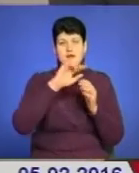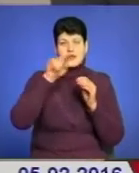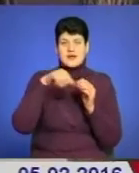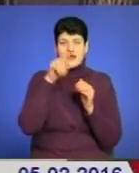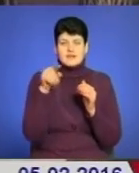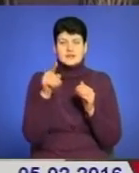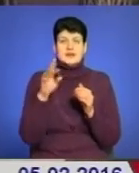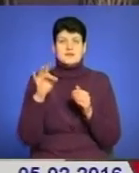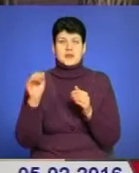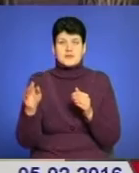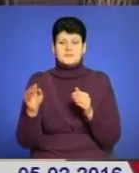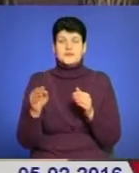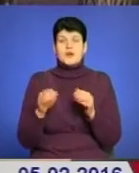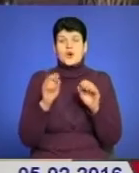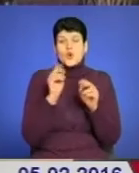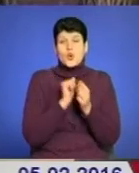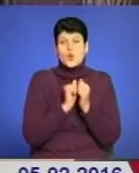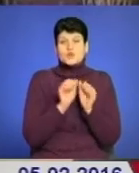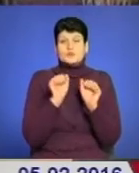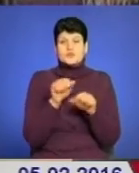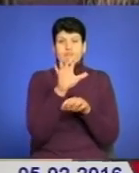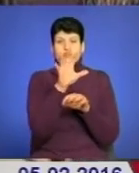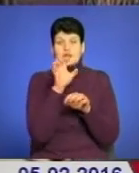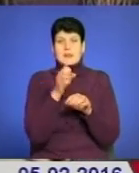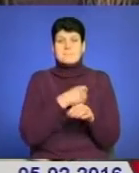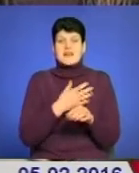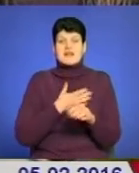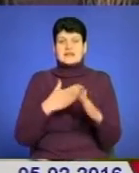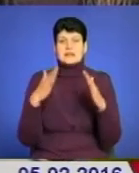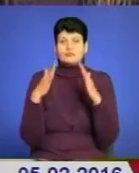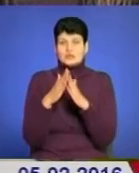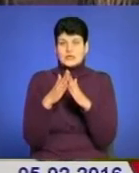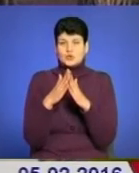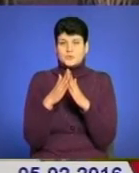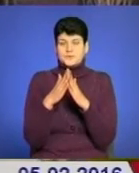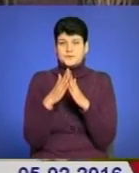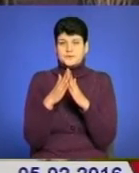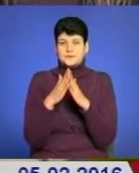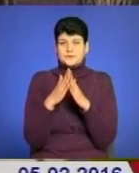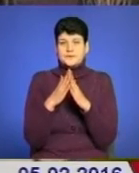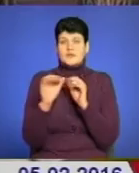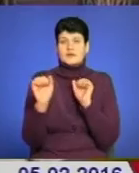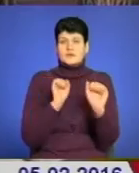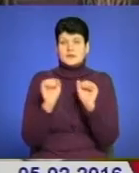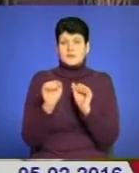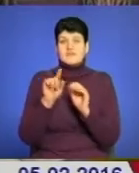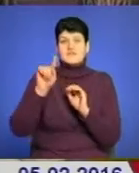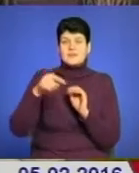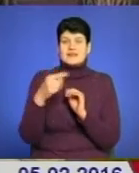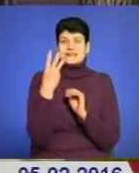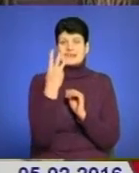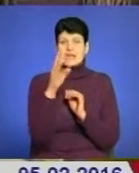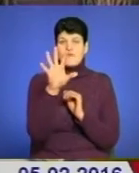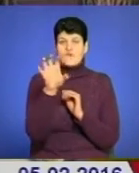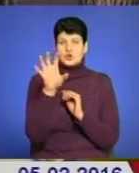pr@rbt.ua. Кожен хоче може сфотографувати будинок, приватний будинок посадовця. Ми вимагаємо 3 фотографії свого боку за